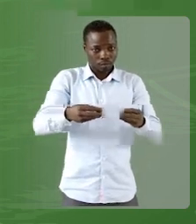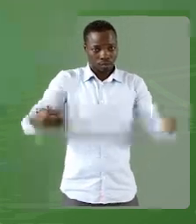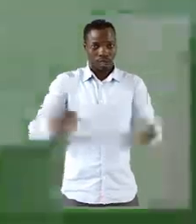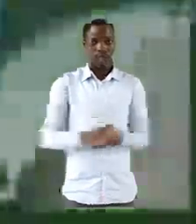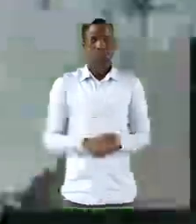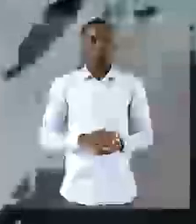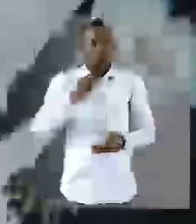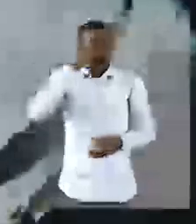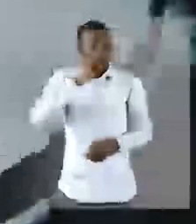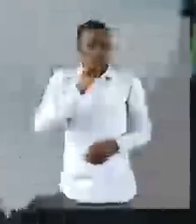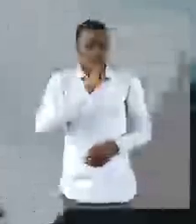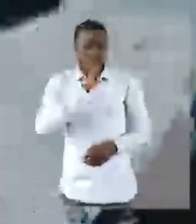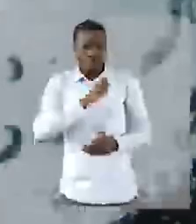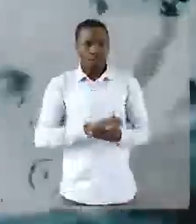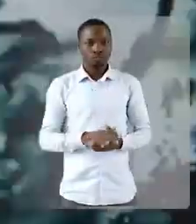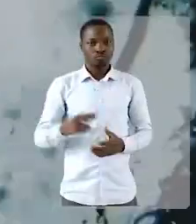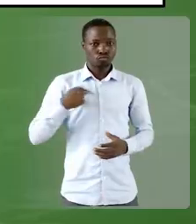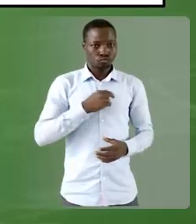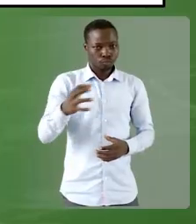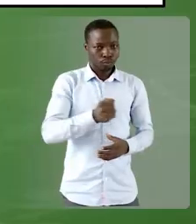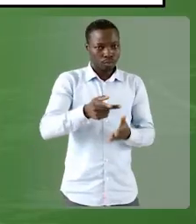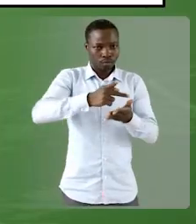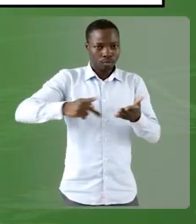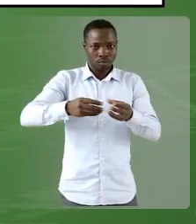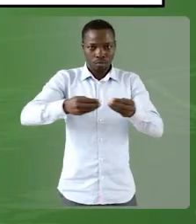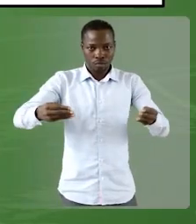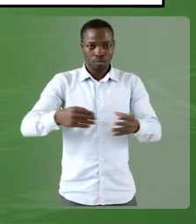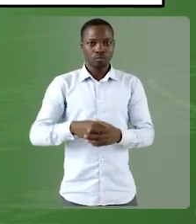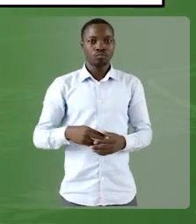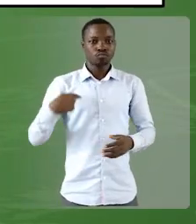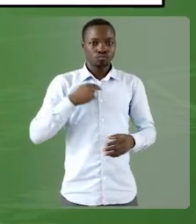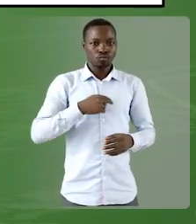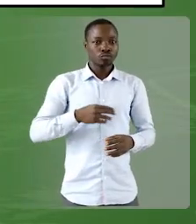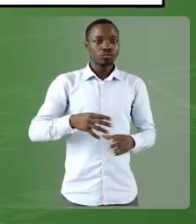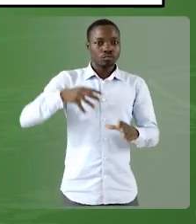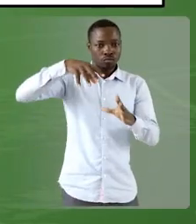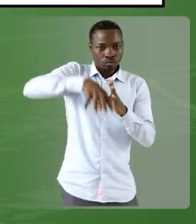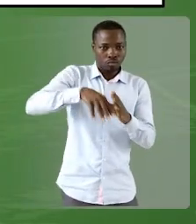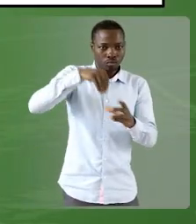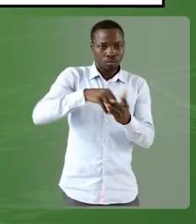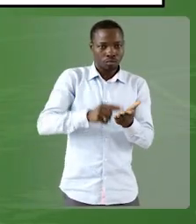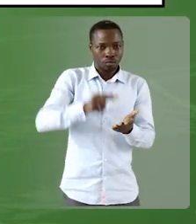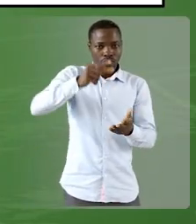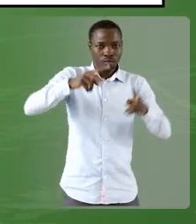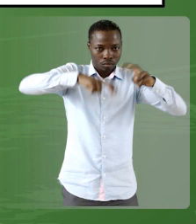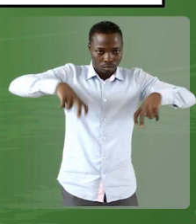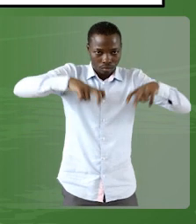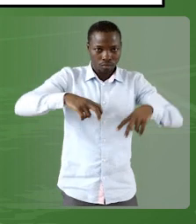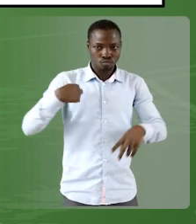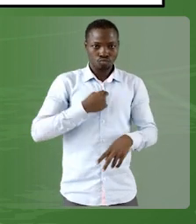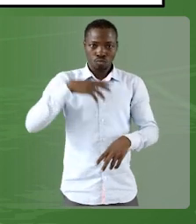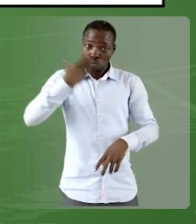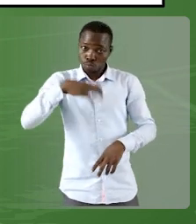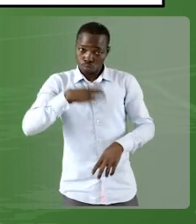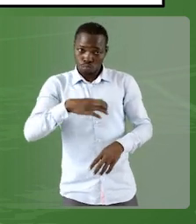Ensuite, pour la recherche de l'eau, nous prenons un échantillon de sol que nous mettons dans un tube à essai et nous chauffons.